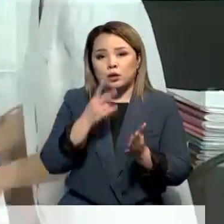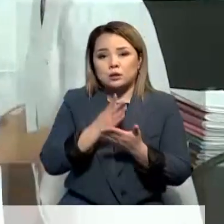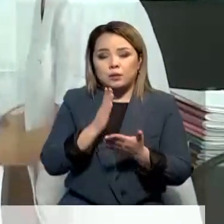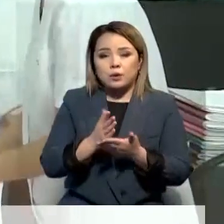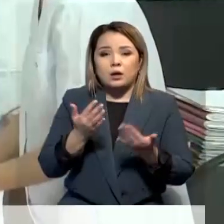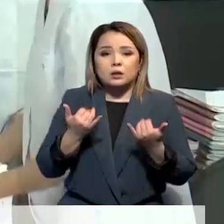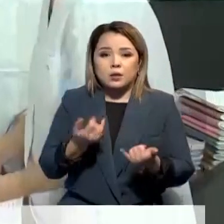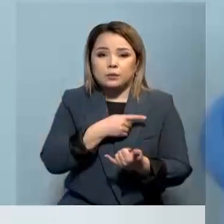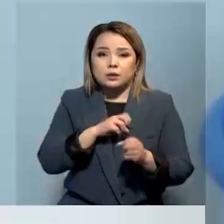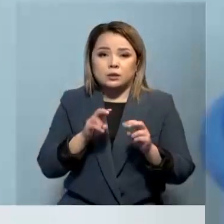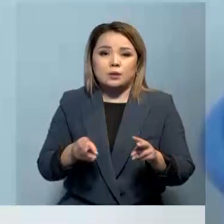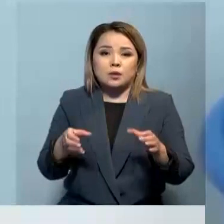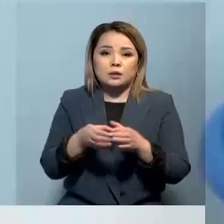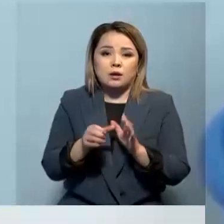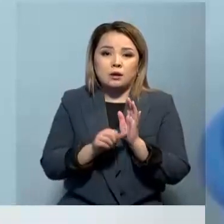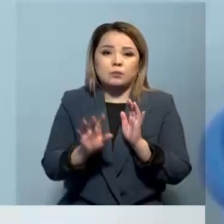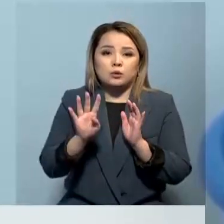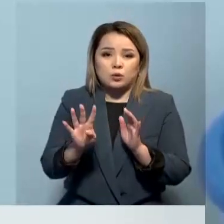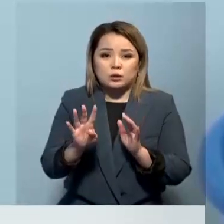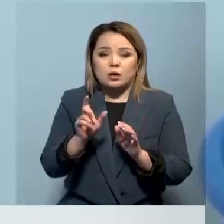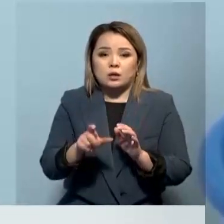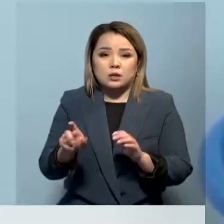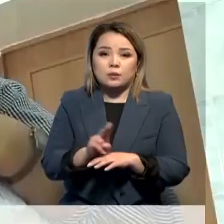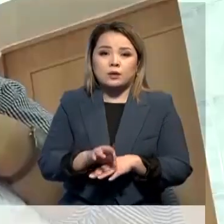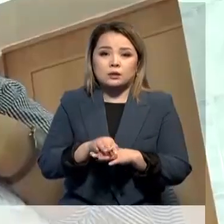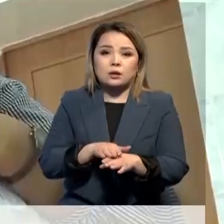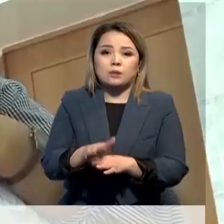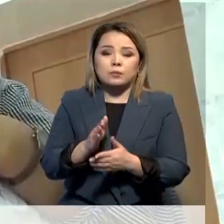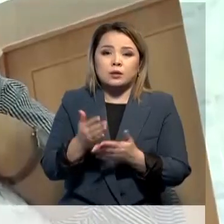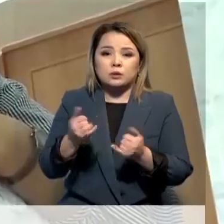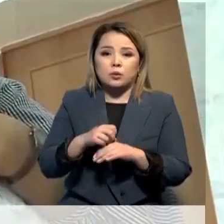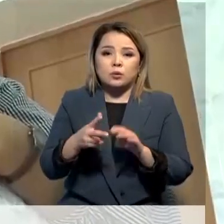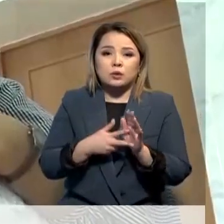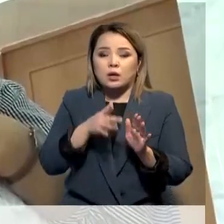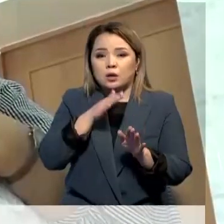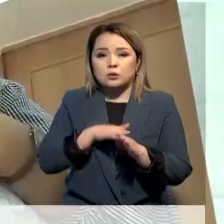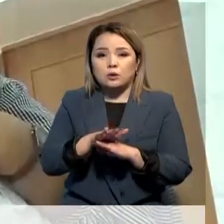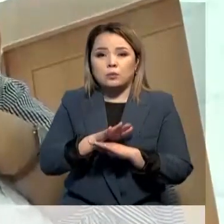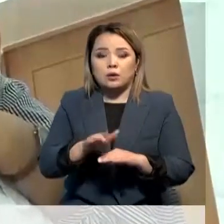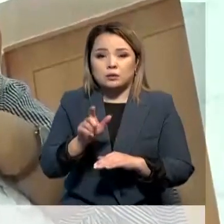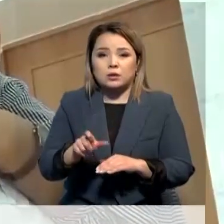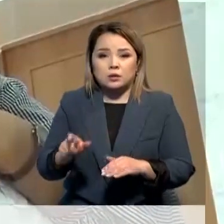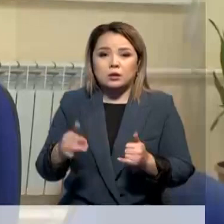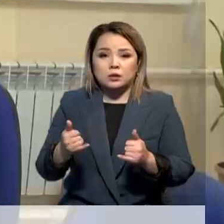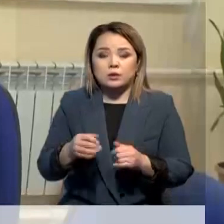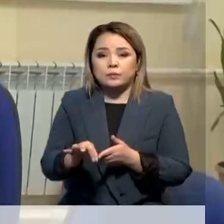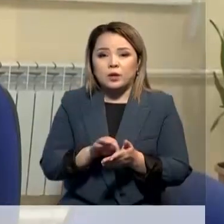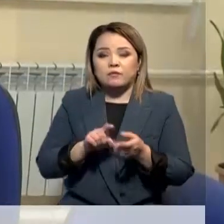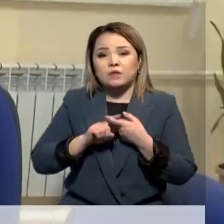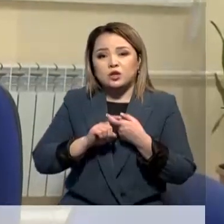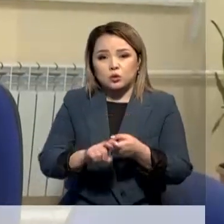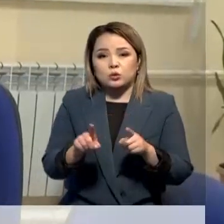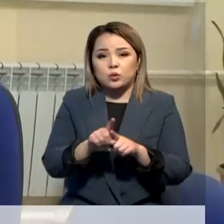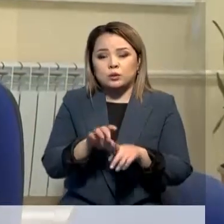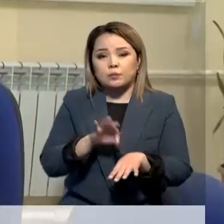Қазір облыстық медицина мекемелерінде 64 жан ем алып жатыр. Дені кәмелет жасқа толмағандар. Бұдан бөлек жедел респираторлы вирустық